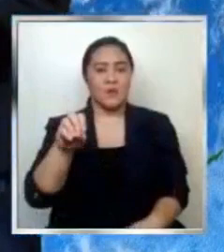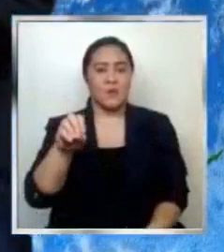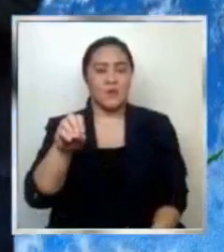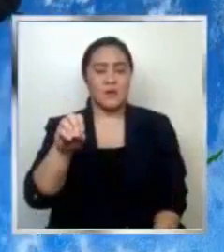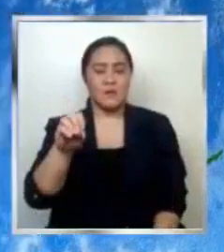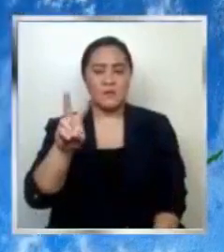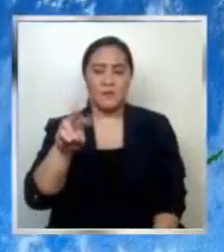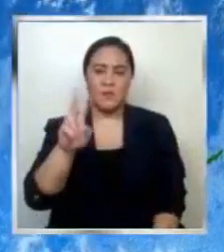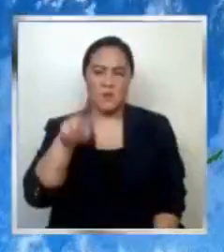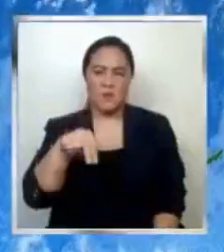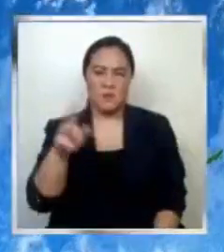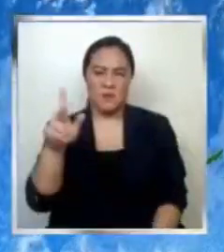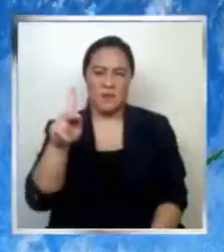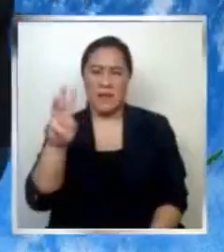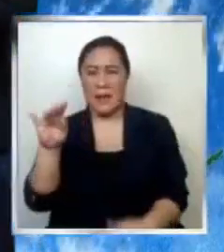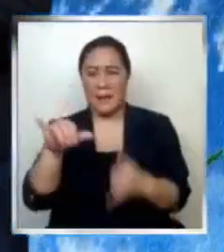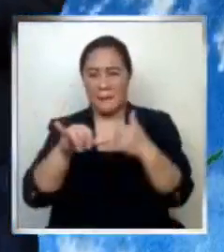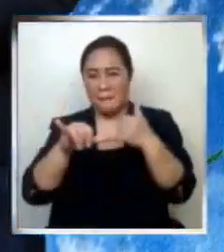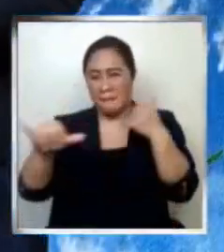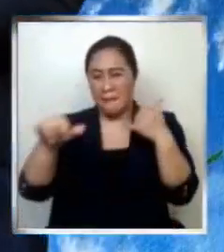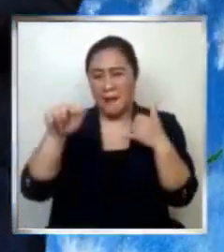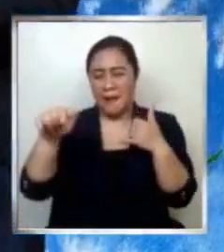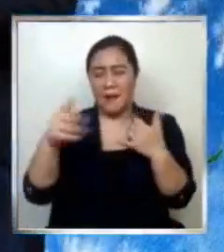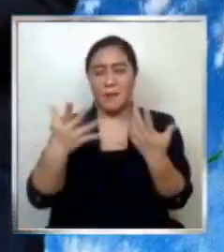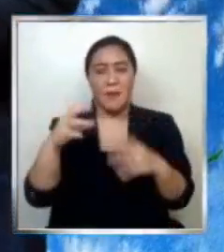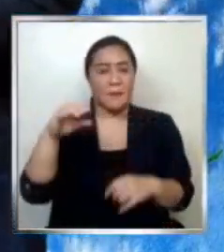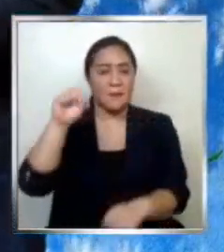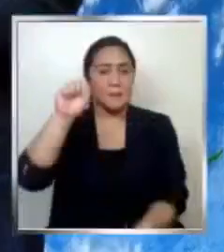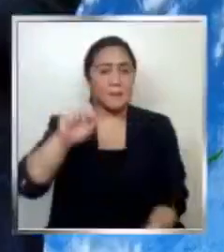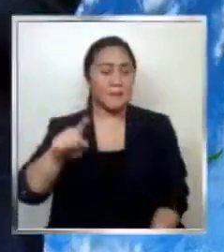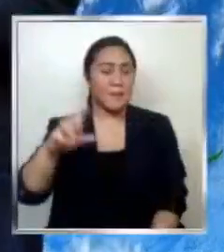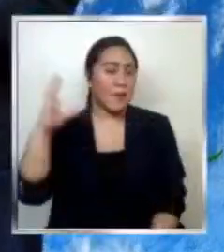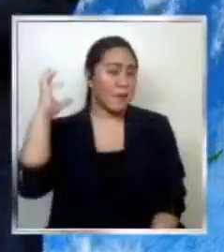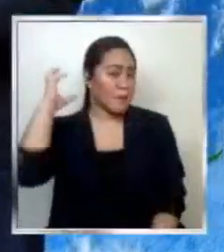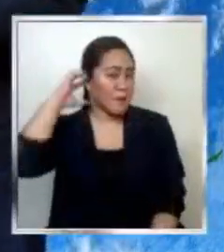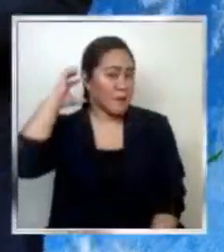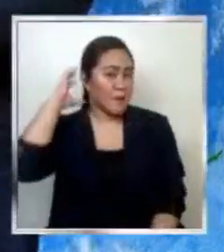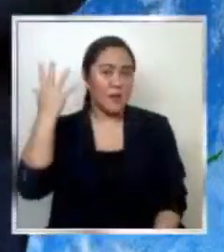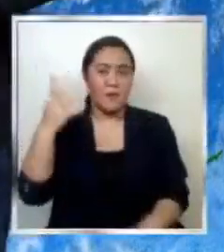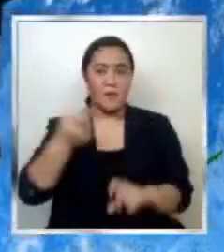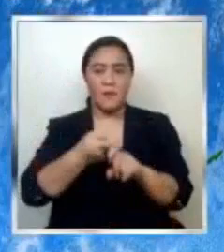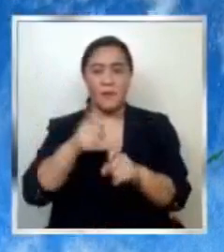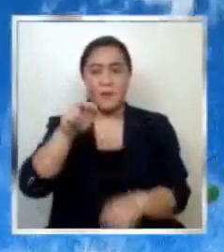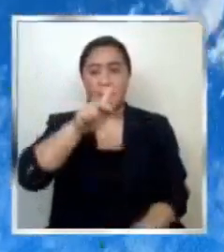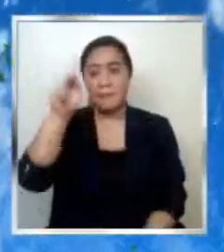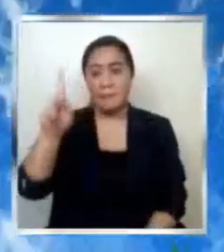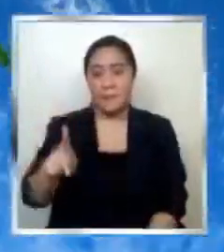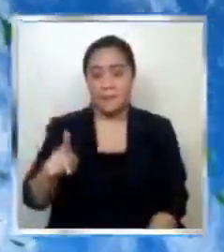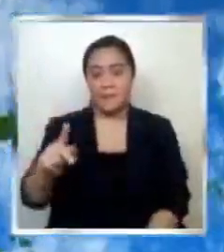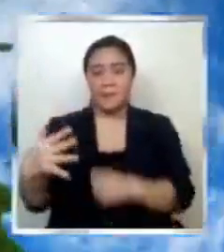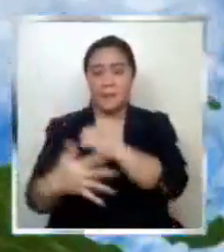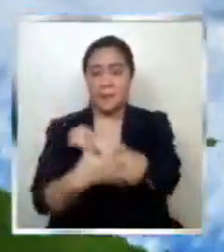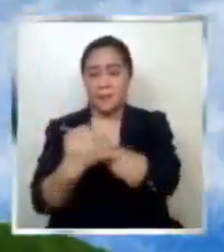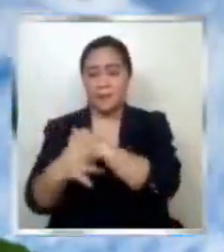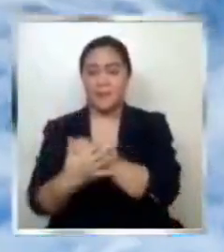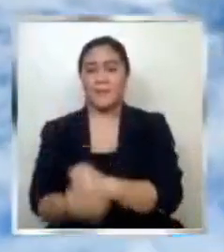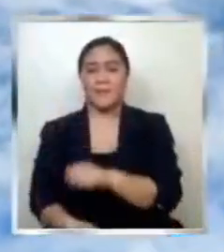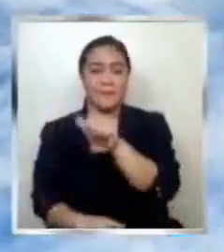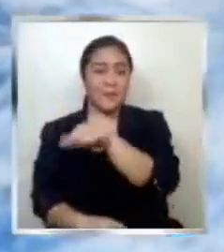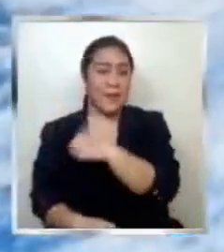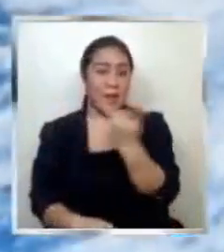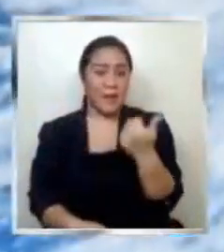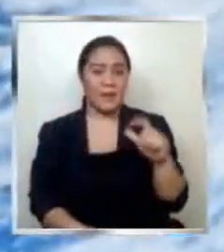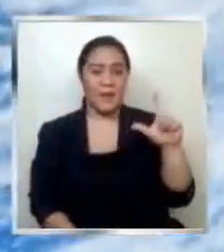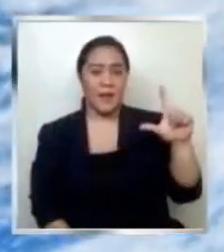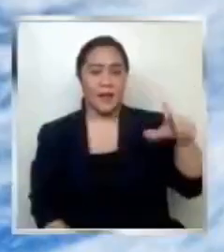mga kapuso, east of Mindanao, nasa may Pacific Ocean pa yan. Ang isa naman ay yung low pressure area na nasa loob